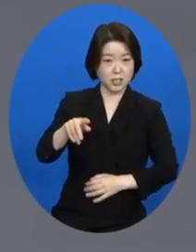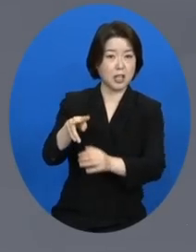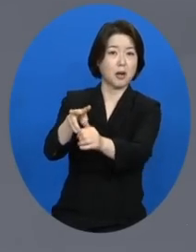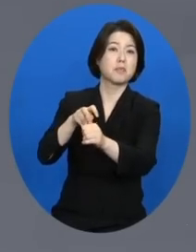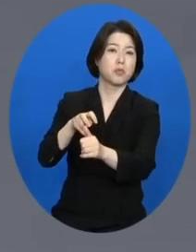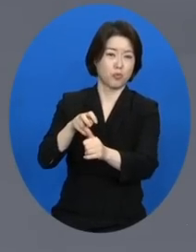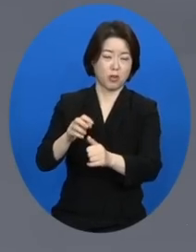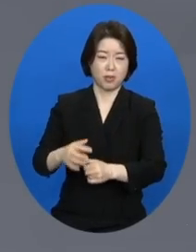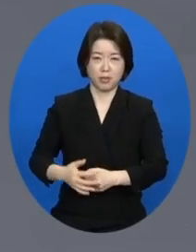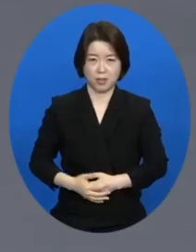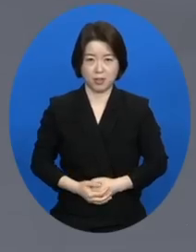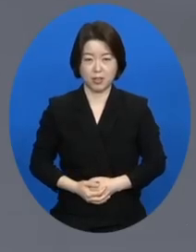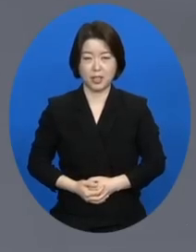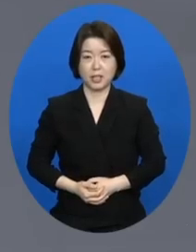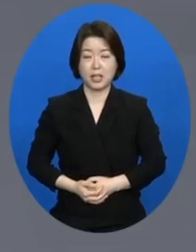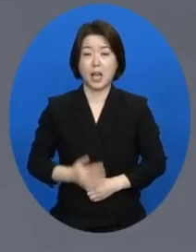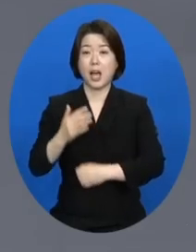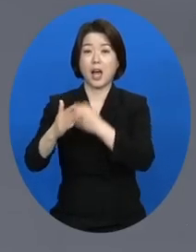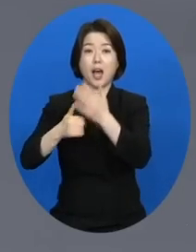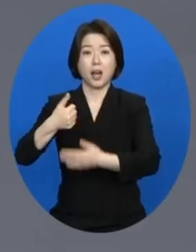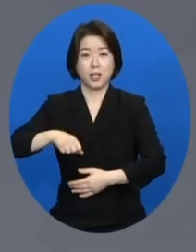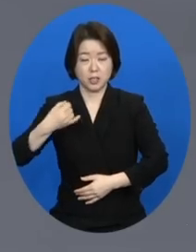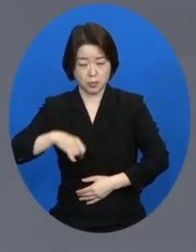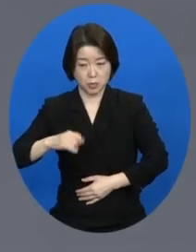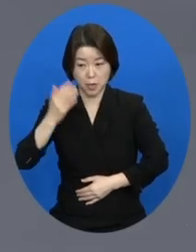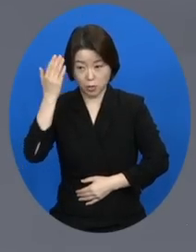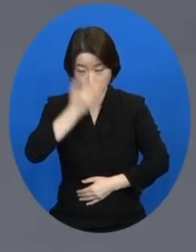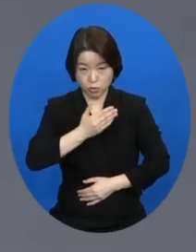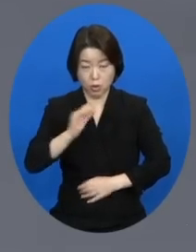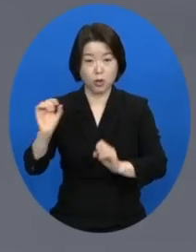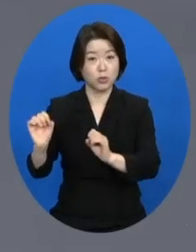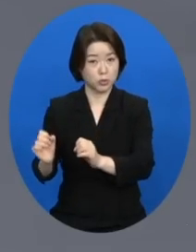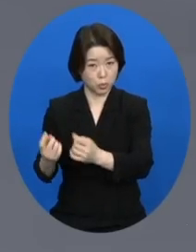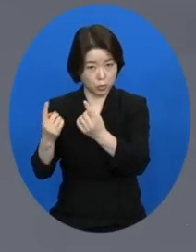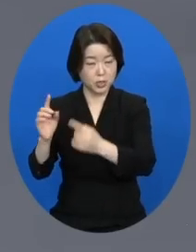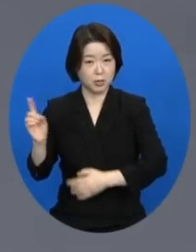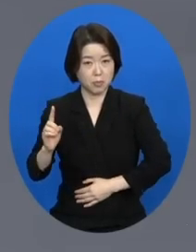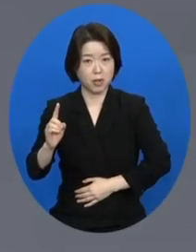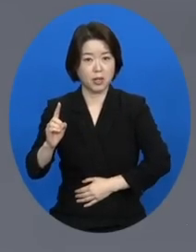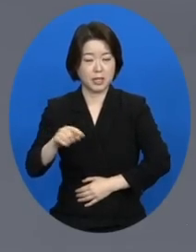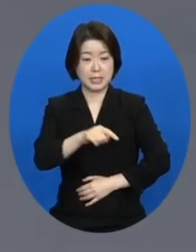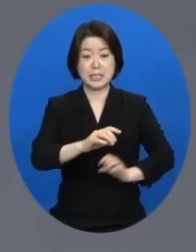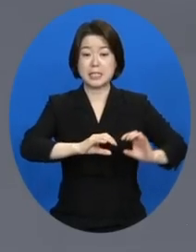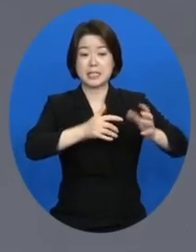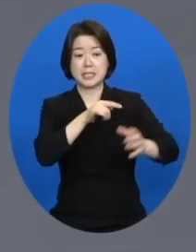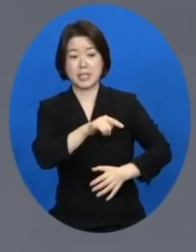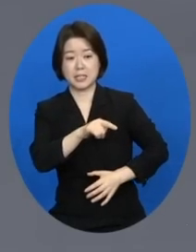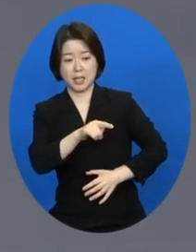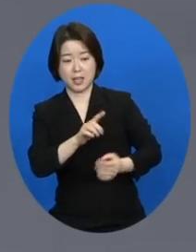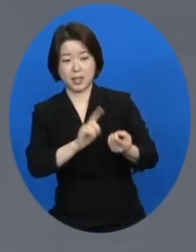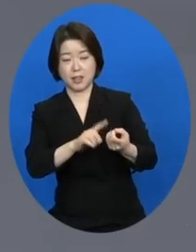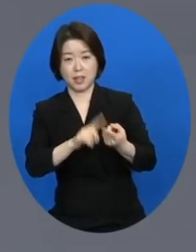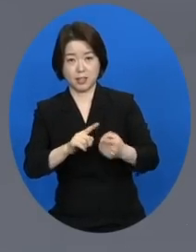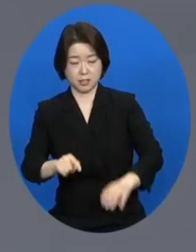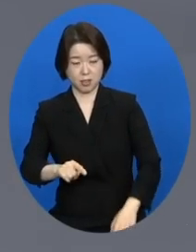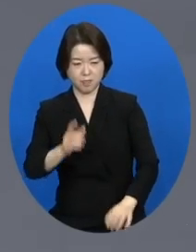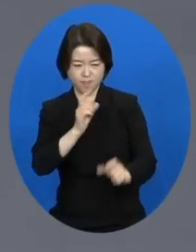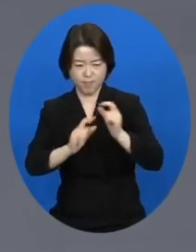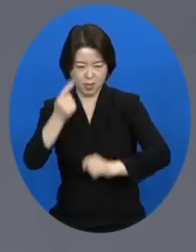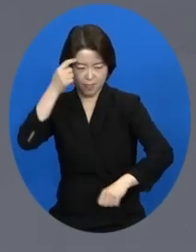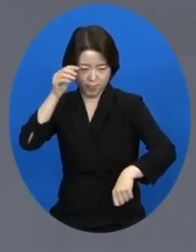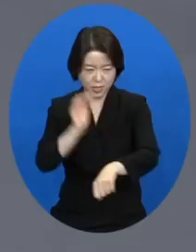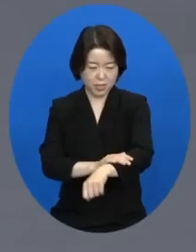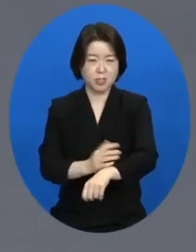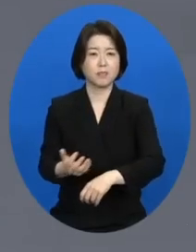그래서 하나님의 자녀들은 순결해야 되지만 동시에 이 세상에 대해서 더